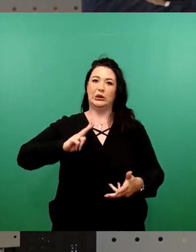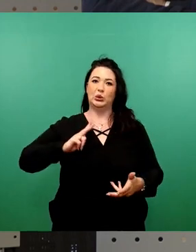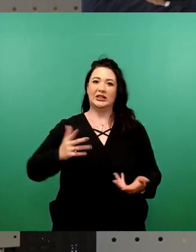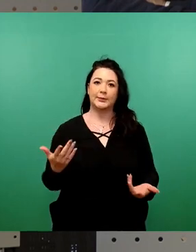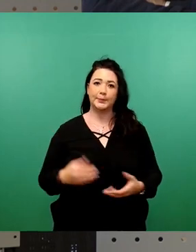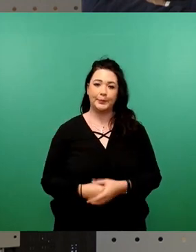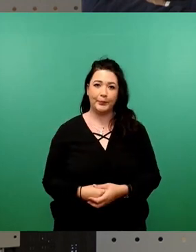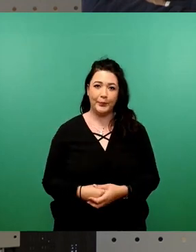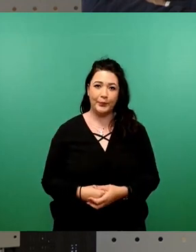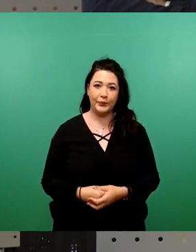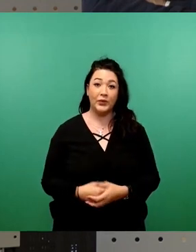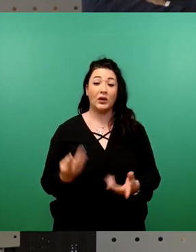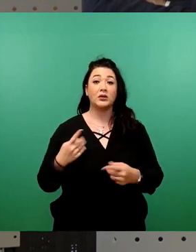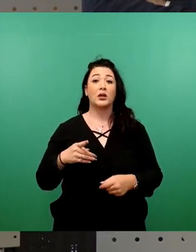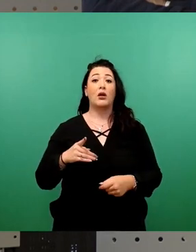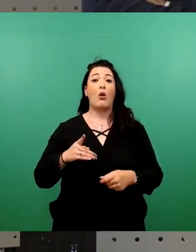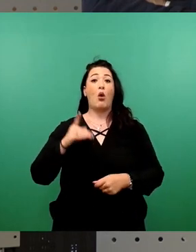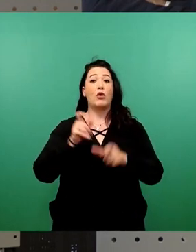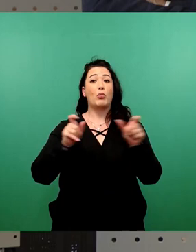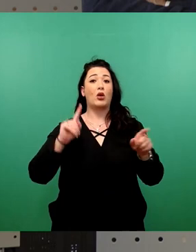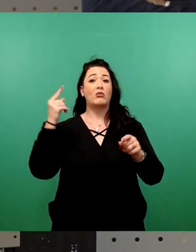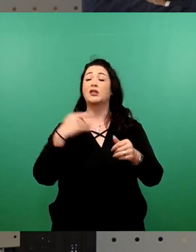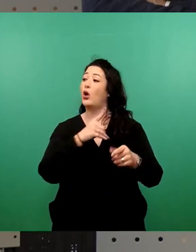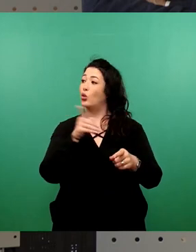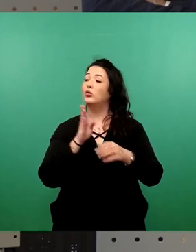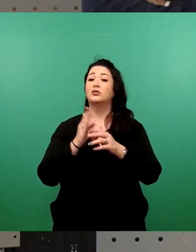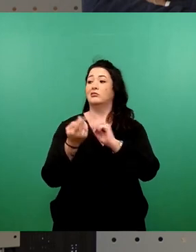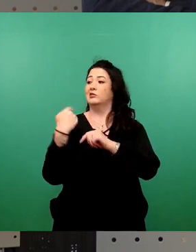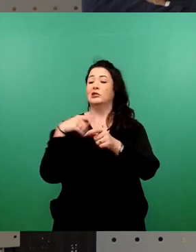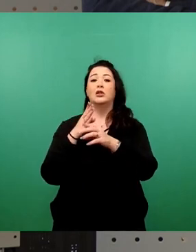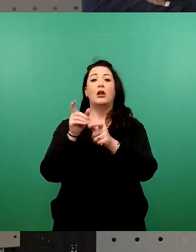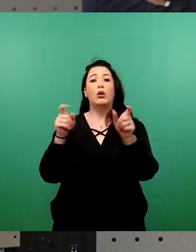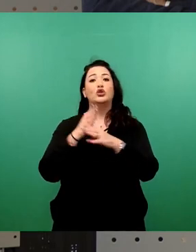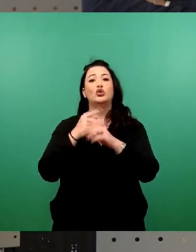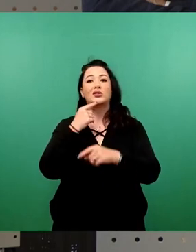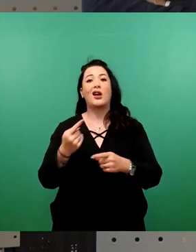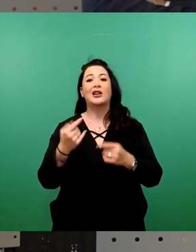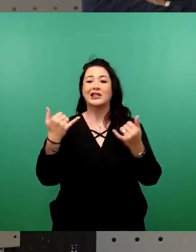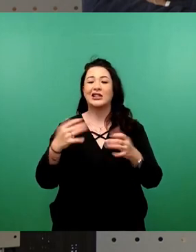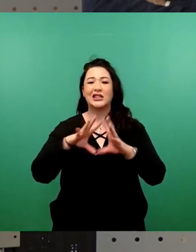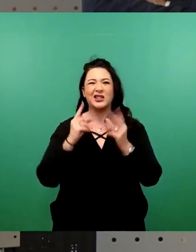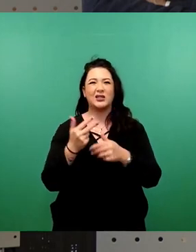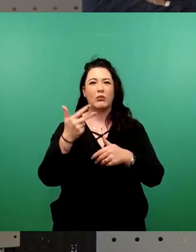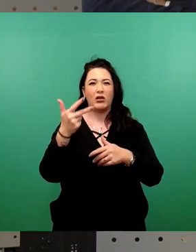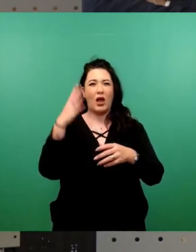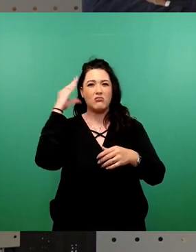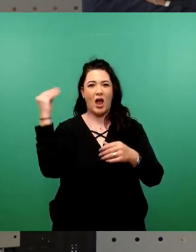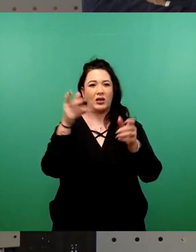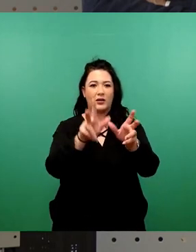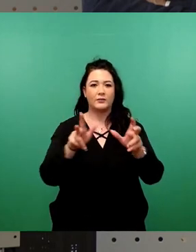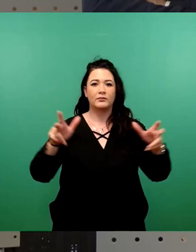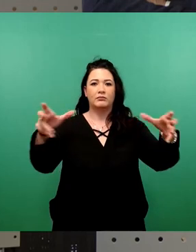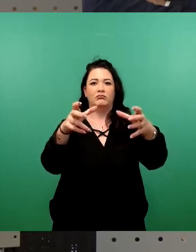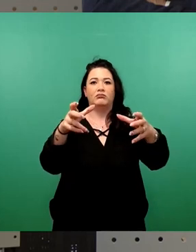der Oberbürgermeister hier zunächst, ist gerade auch schon von einigen thematisiert worden, einen Vorschlag präsentiert hat mit drei Männern an der Führungsspitze. Wow,